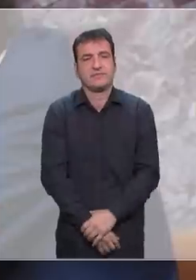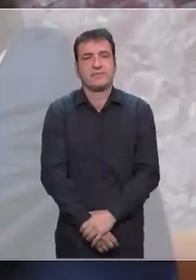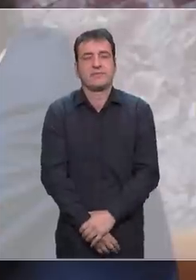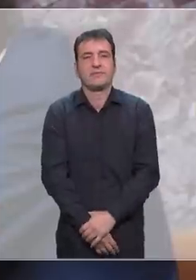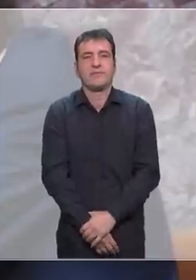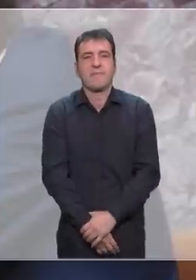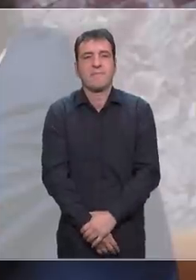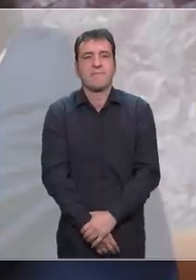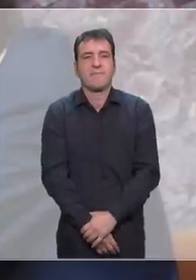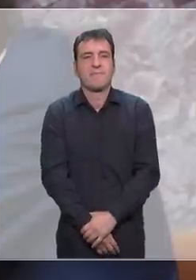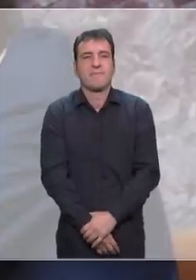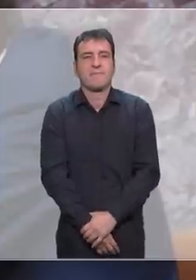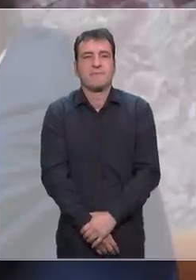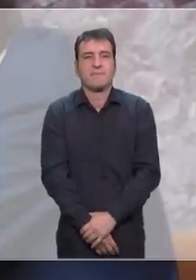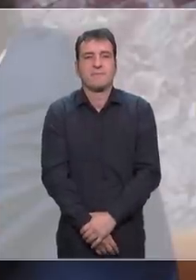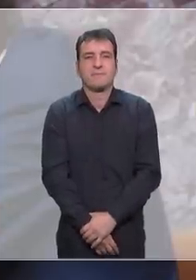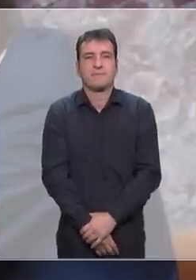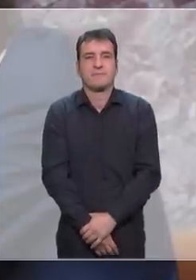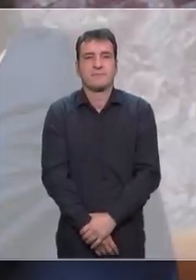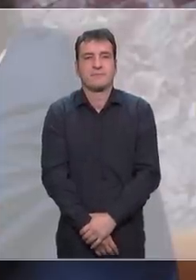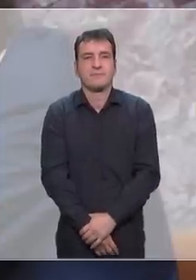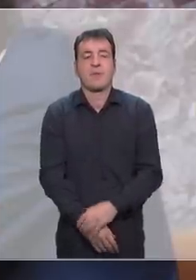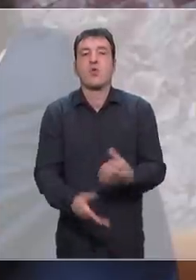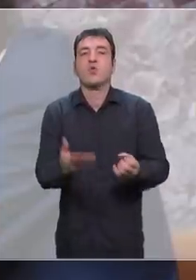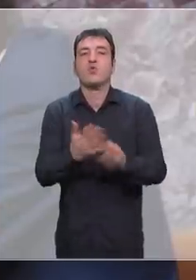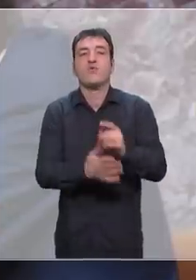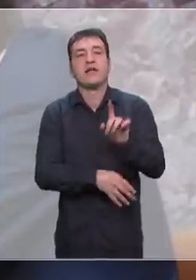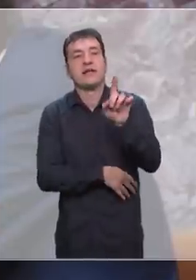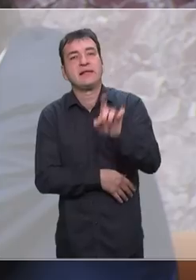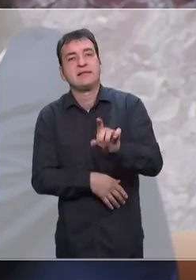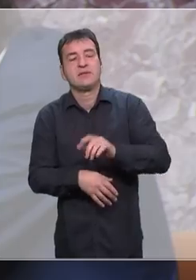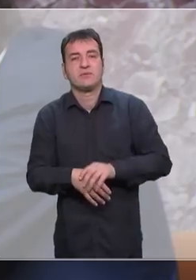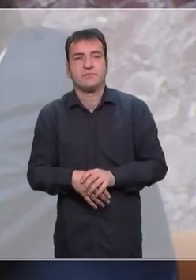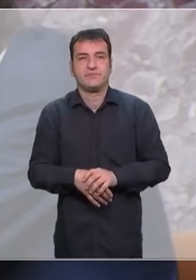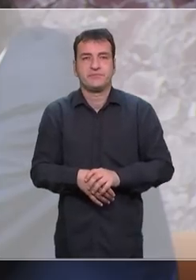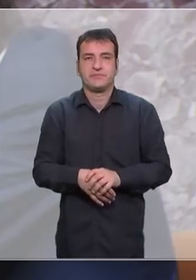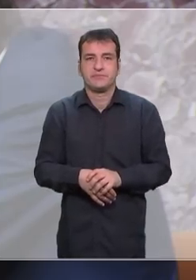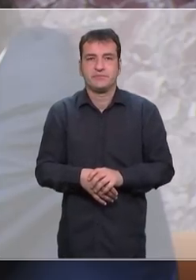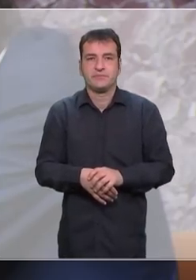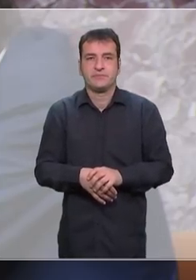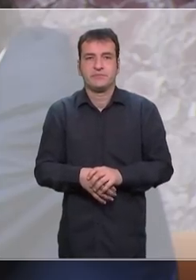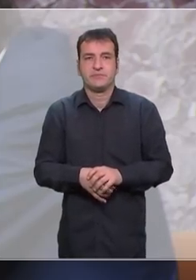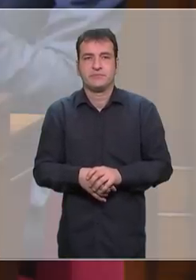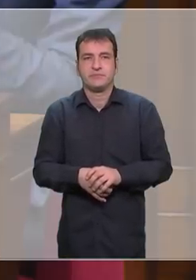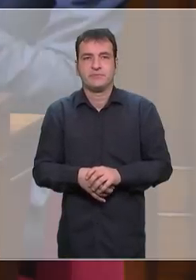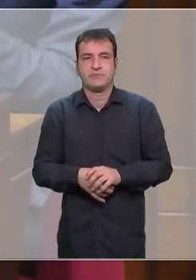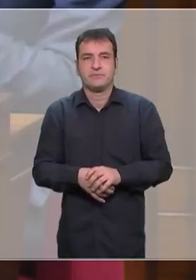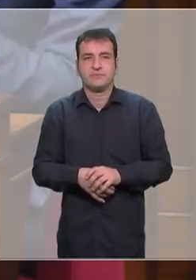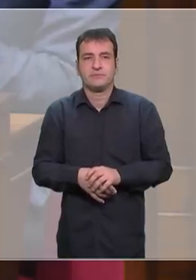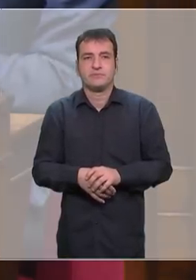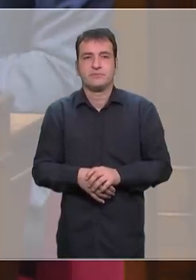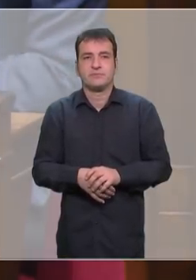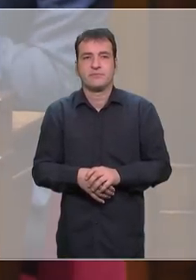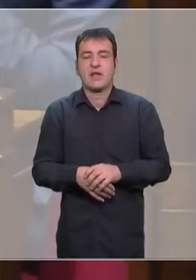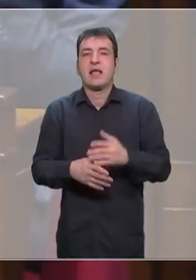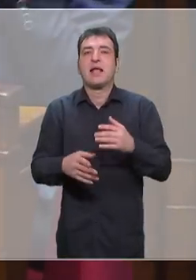La parole est à Monsieur Frédéric Maillot pour le groupe Gauche démocrate et républicaine. Madame la Présidente,